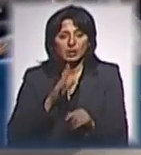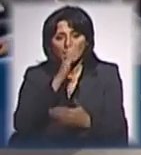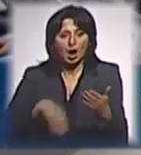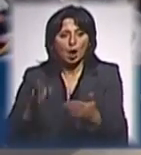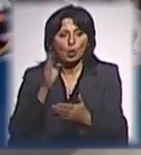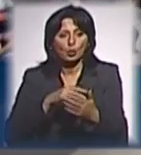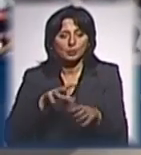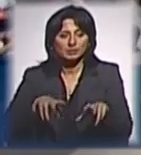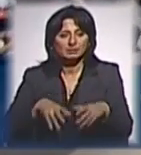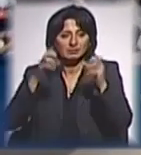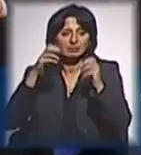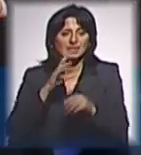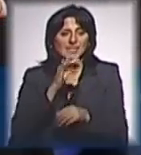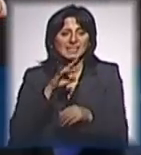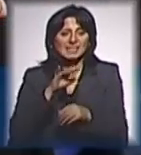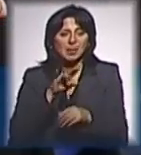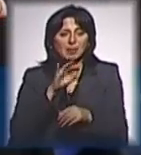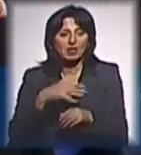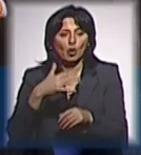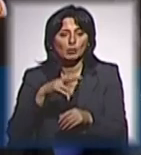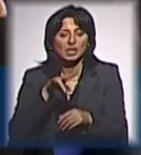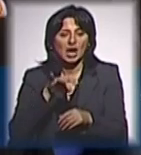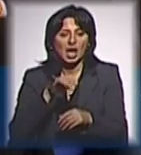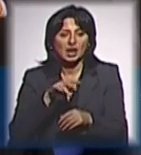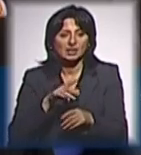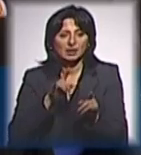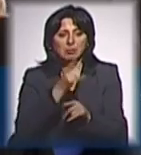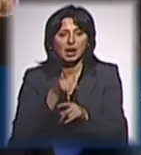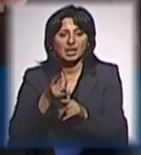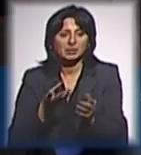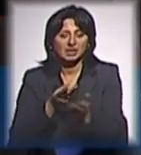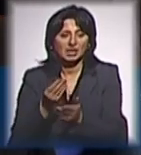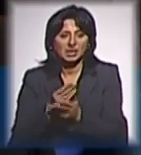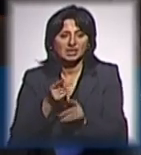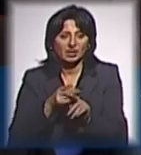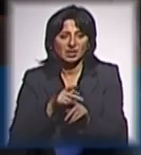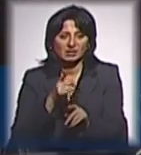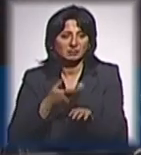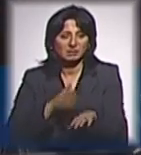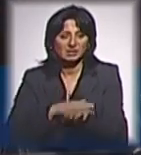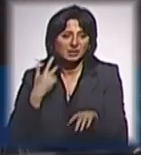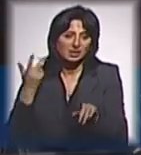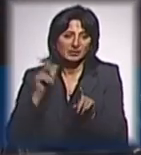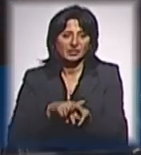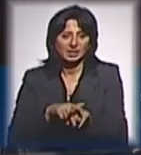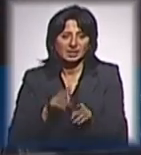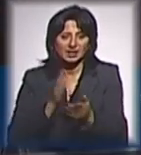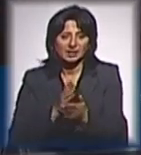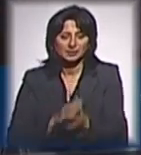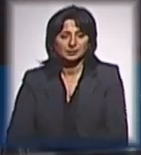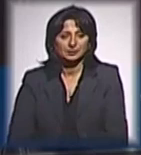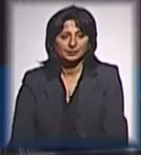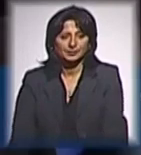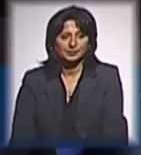გაუქმდება სიტი პარკი და 50 ლარიანი პარკირების გადასახადი, რომელიც ესეთი მძიმე ტვირთა დაწყებს ჩვენ პარტიაში.